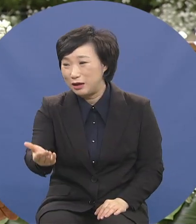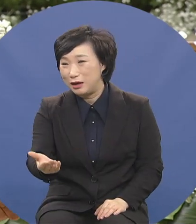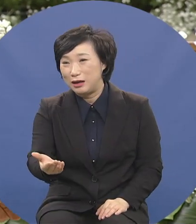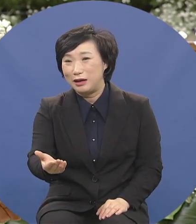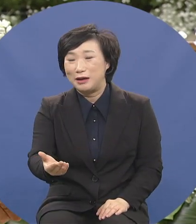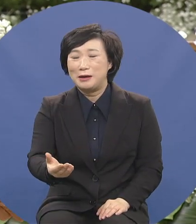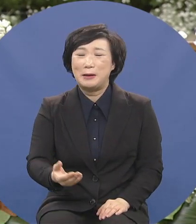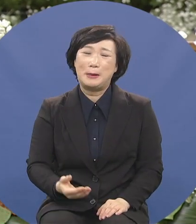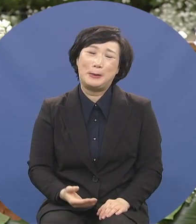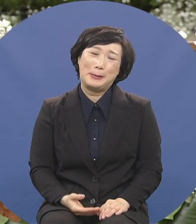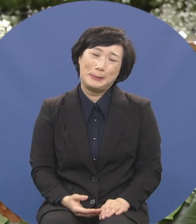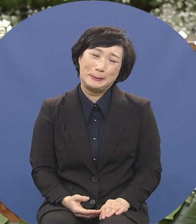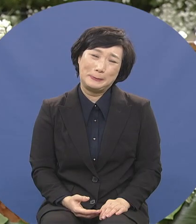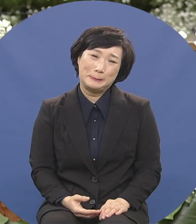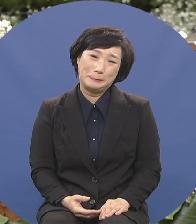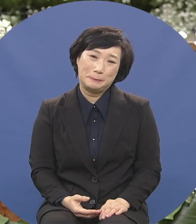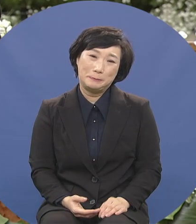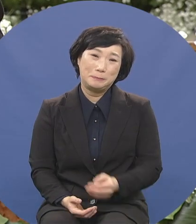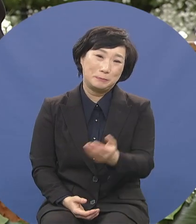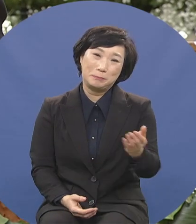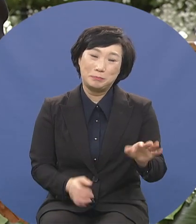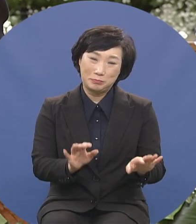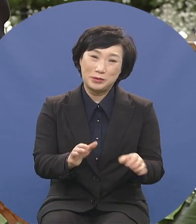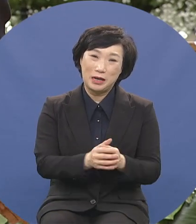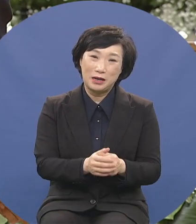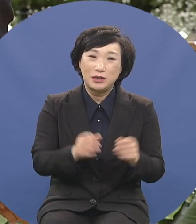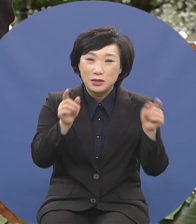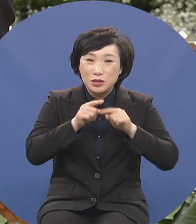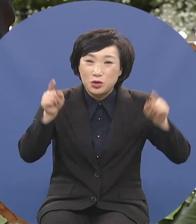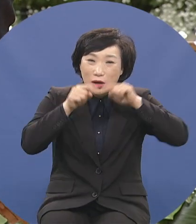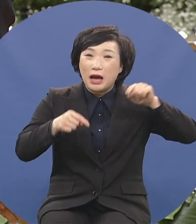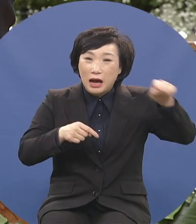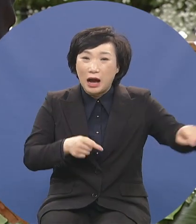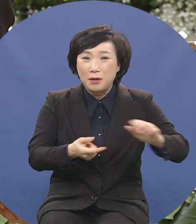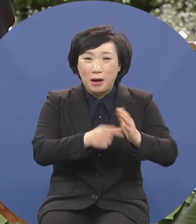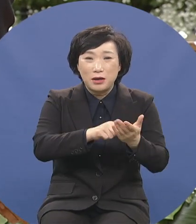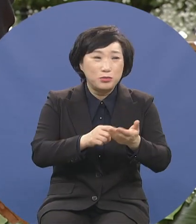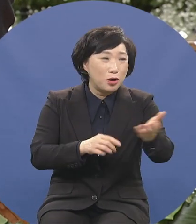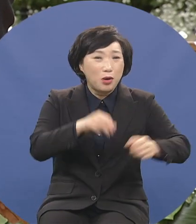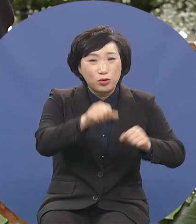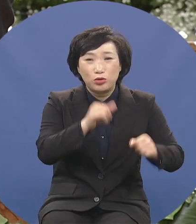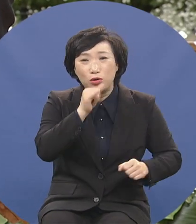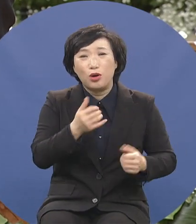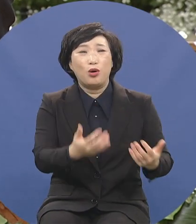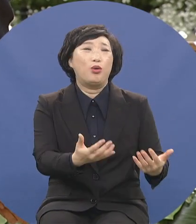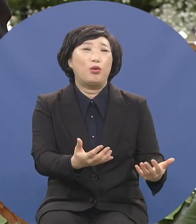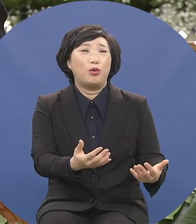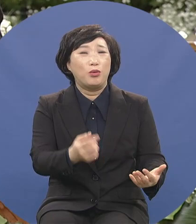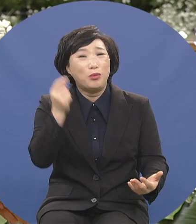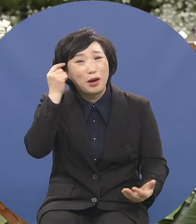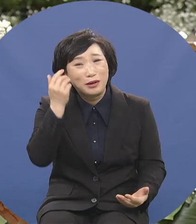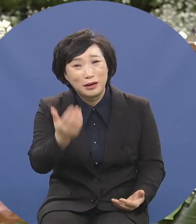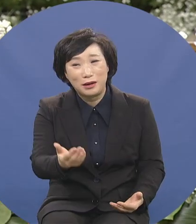여러분 방종을 지나 지옥에 뚝 떨어지면 어떡하려고 그런 짓을 하고 살았던가.